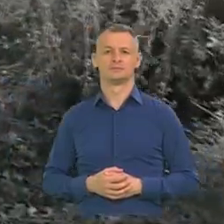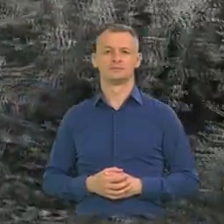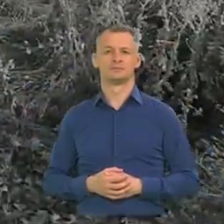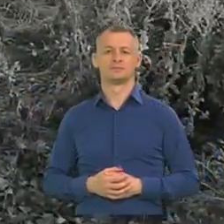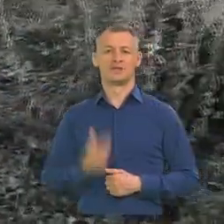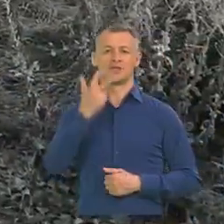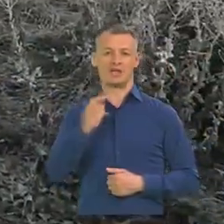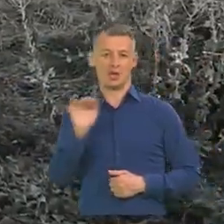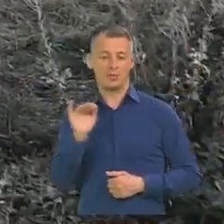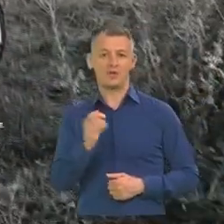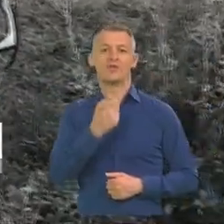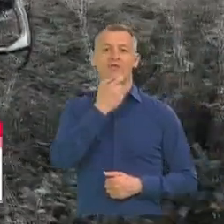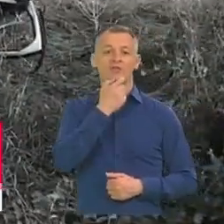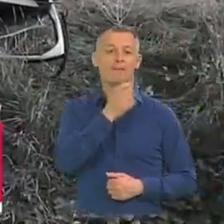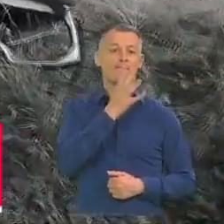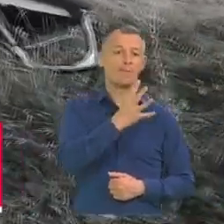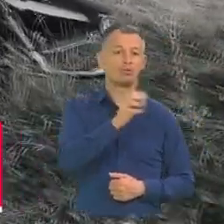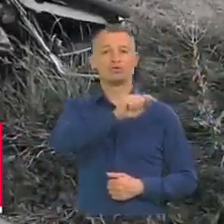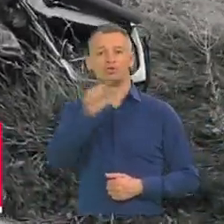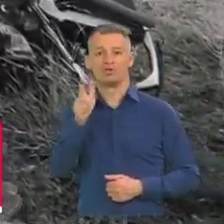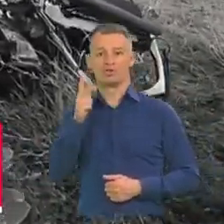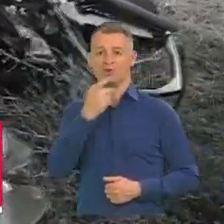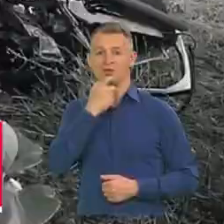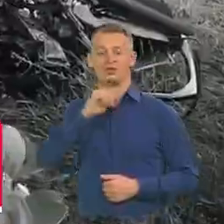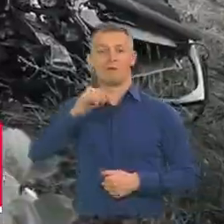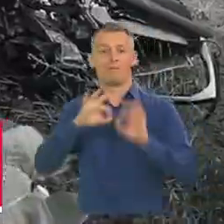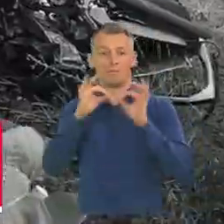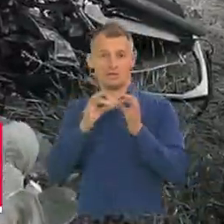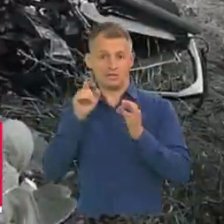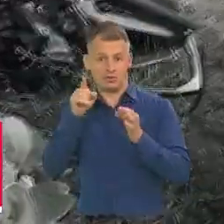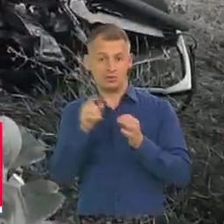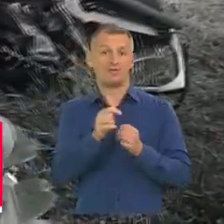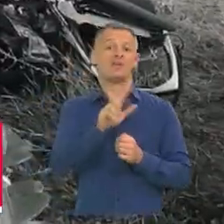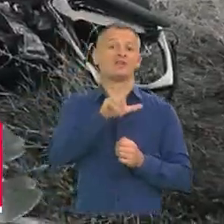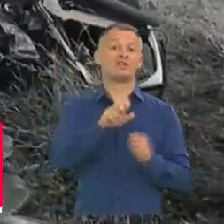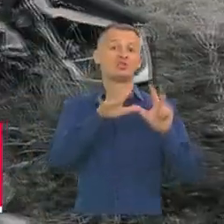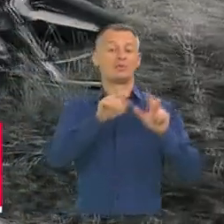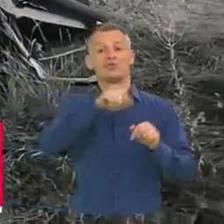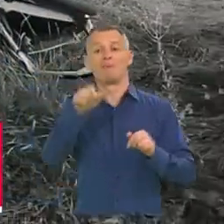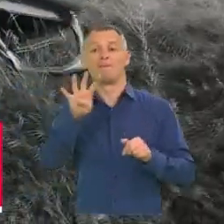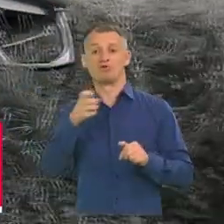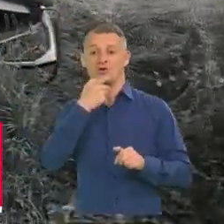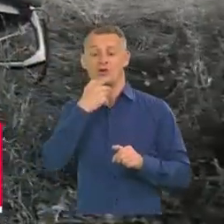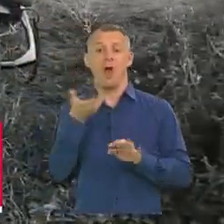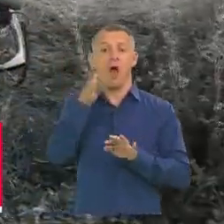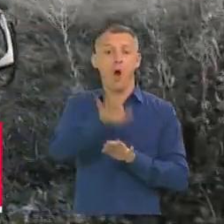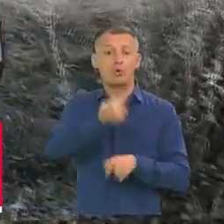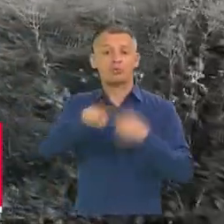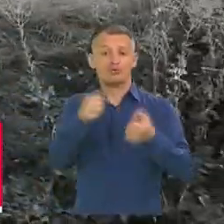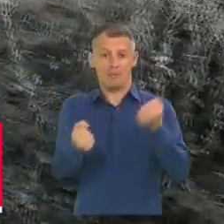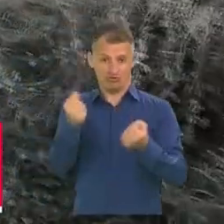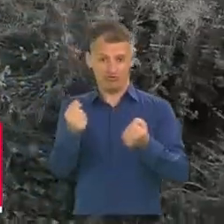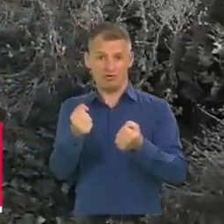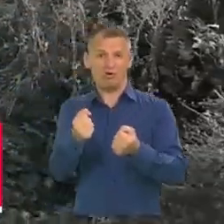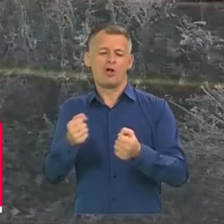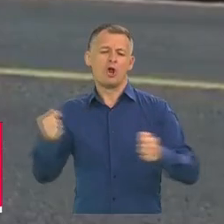Trei copii cu vârste între 4 și 13 ani și părinții lor de 38 respectiv 40 de ani au murit după ce autoturismul în care se aflau s-a făcut